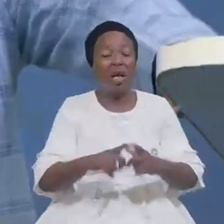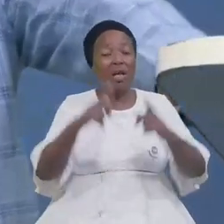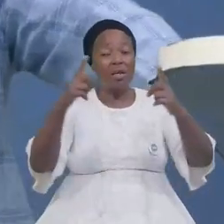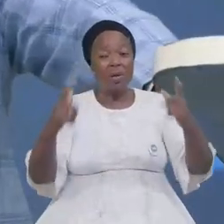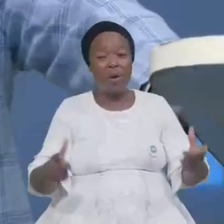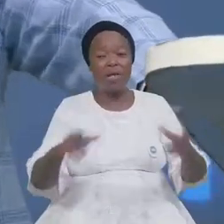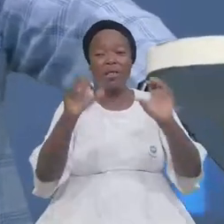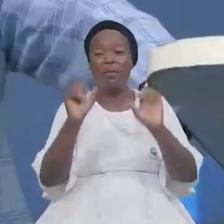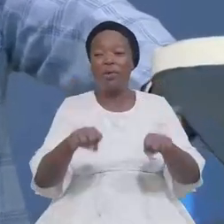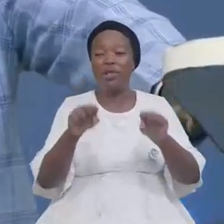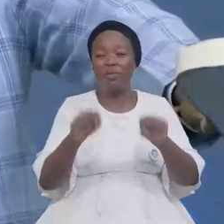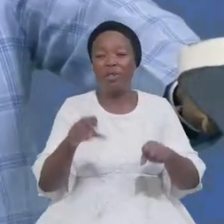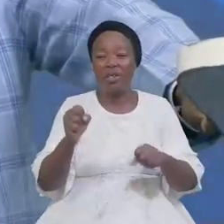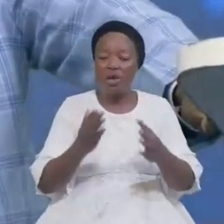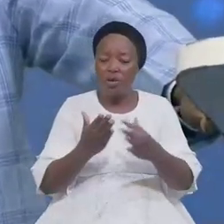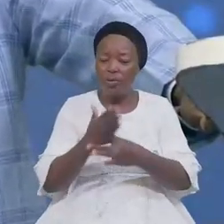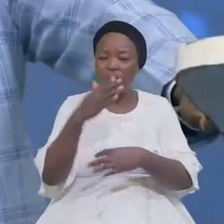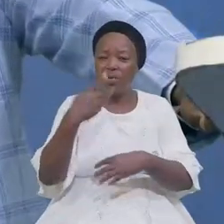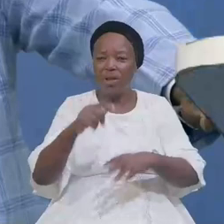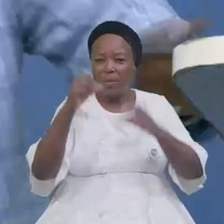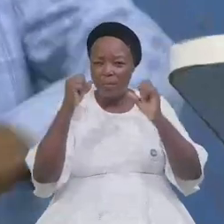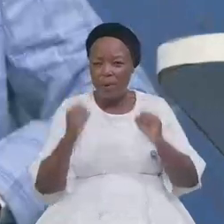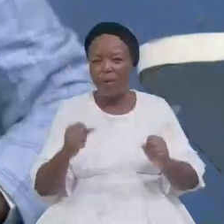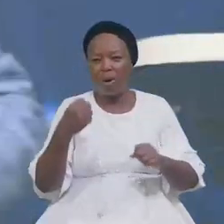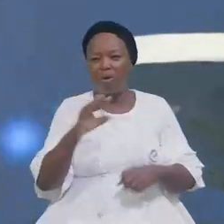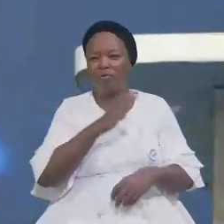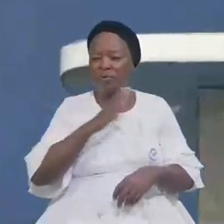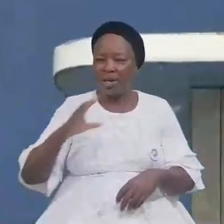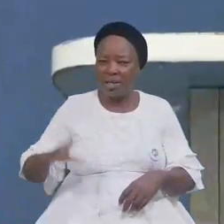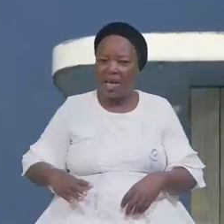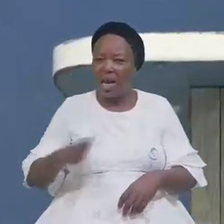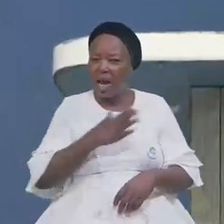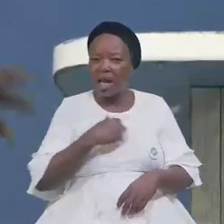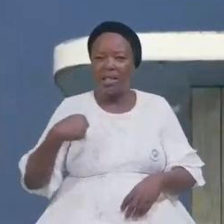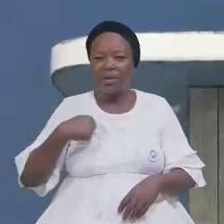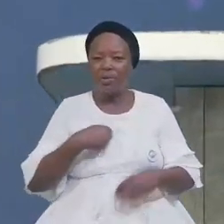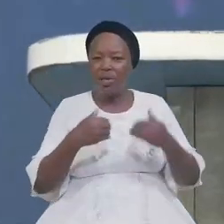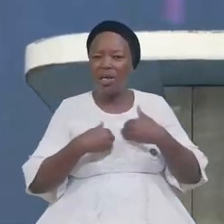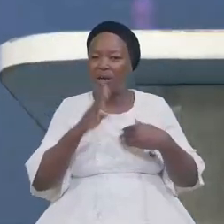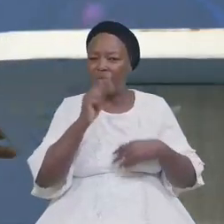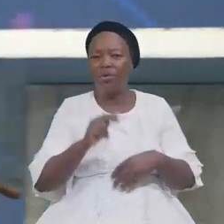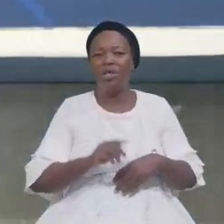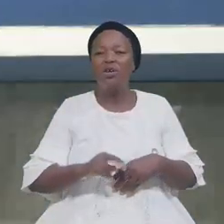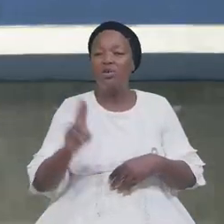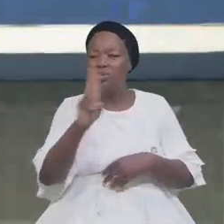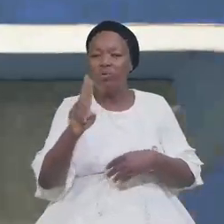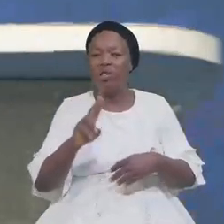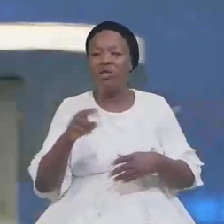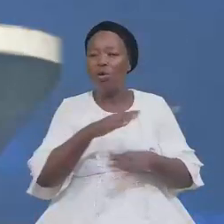grandes possibilités à travers la puissance de Christ. Et nous qualifions